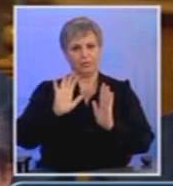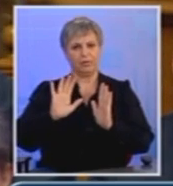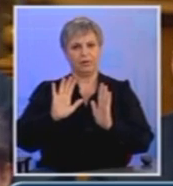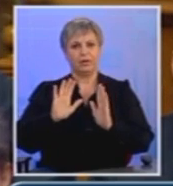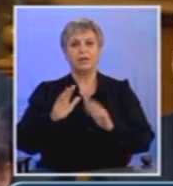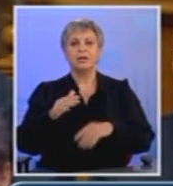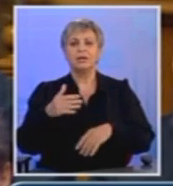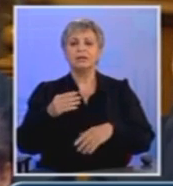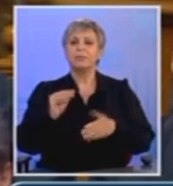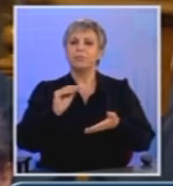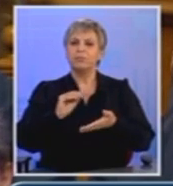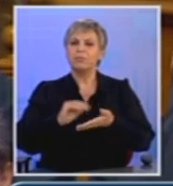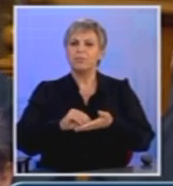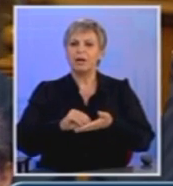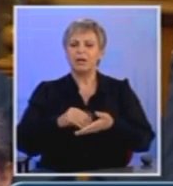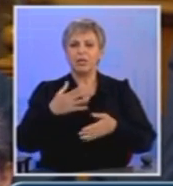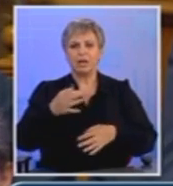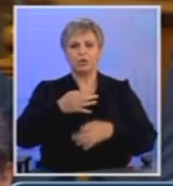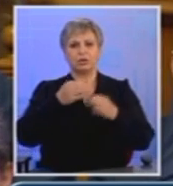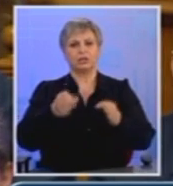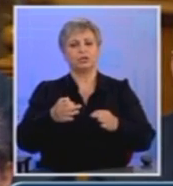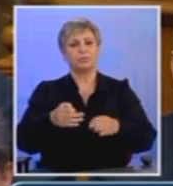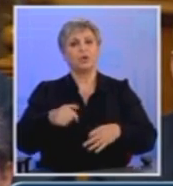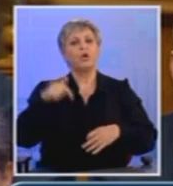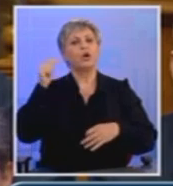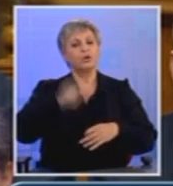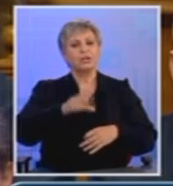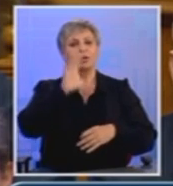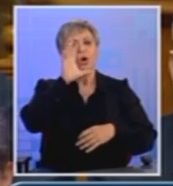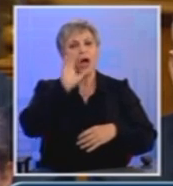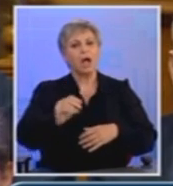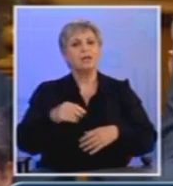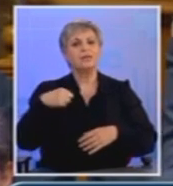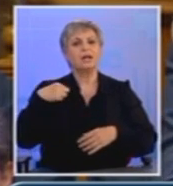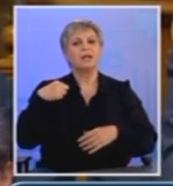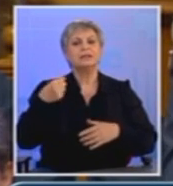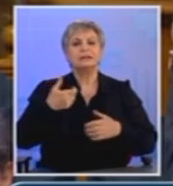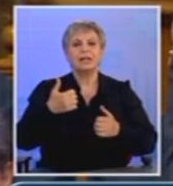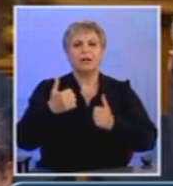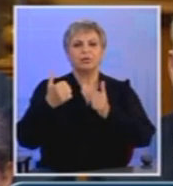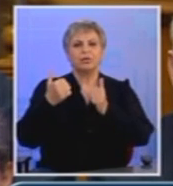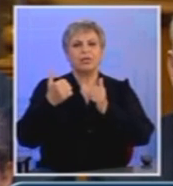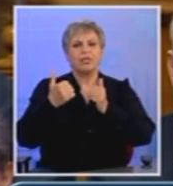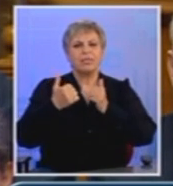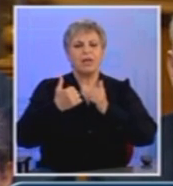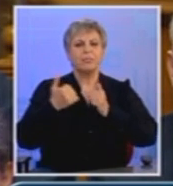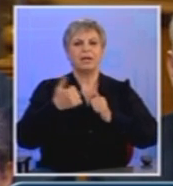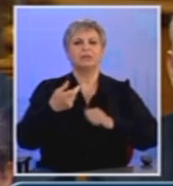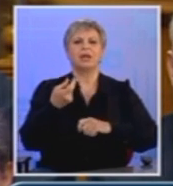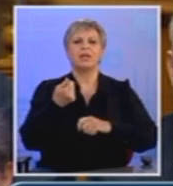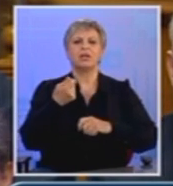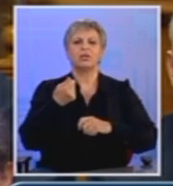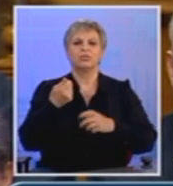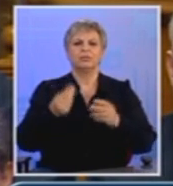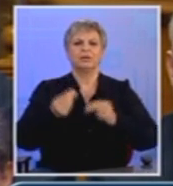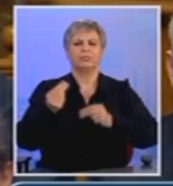γεγονός ότι θα μας βάλλει σε στενά δημοσιονομικά πλαίσια όχι στενότερα από αυτά που είχαμε στο παρελθόν